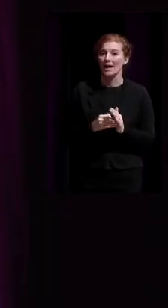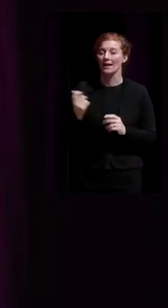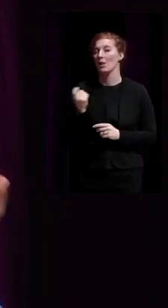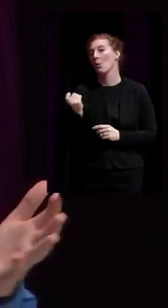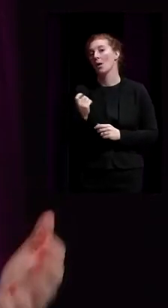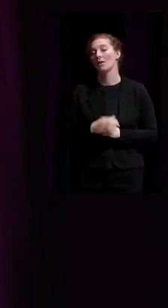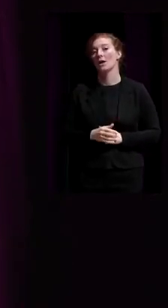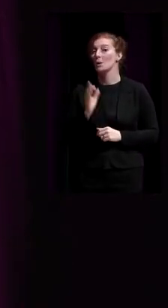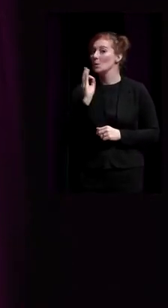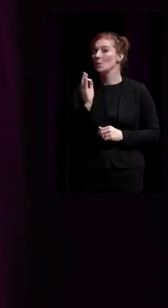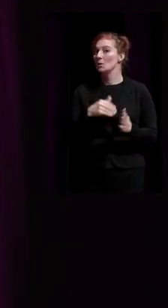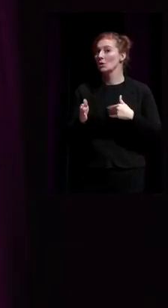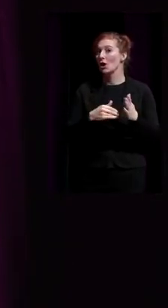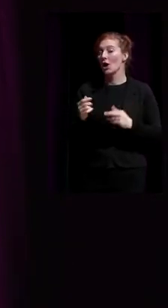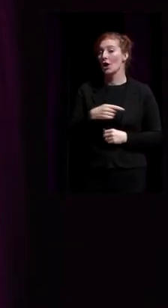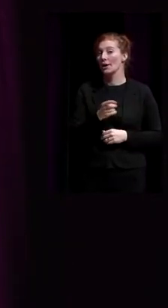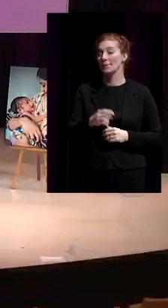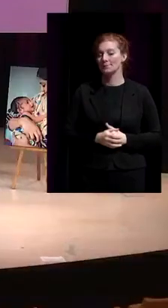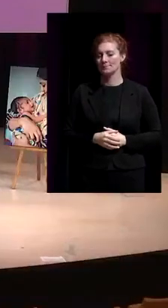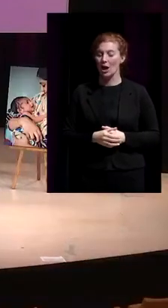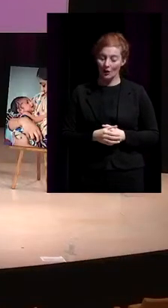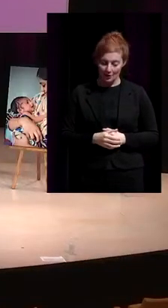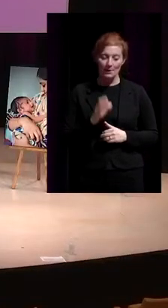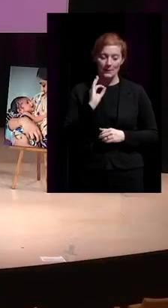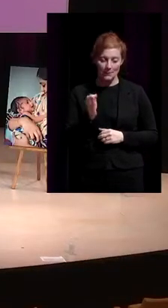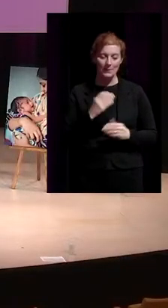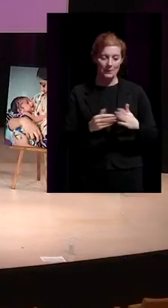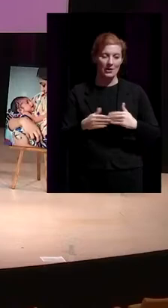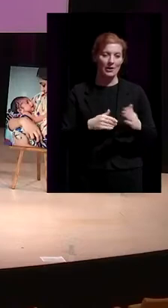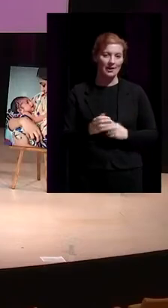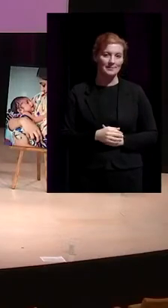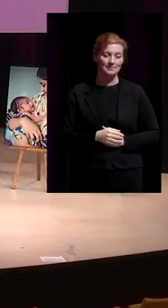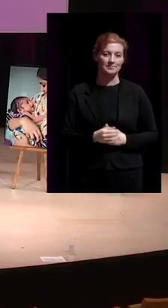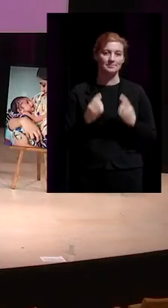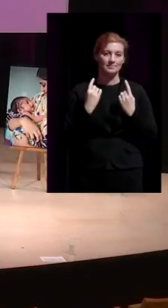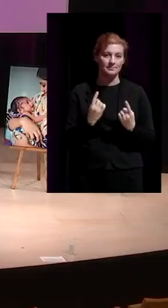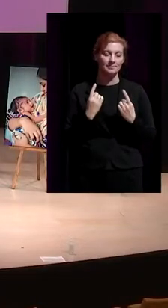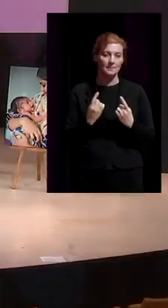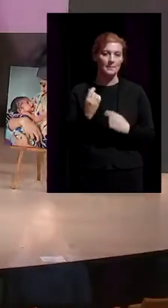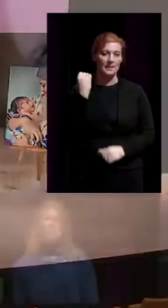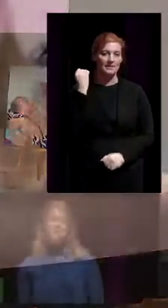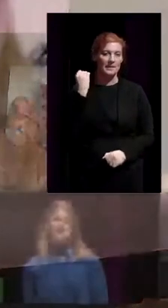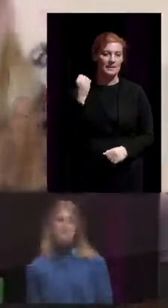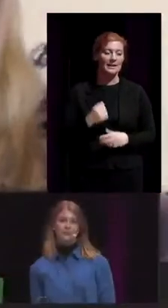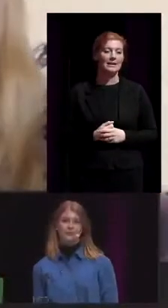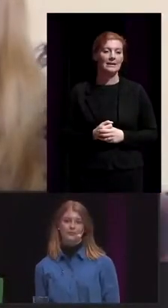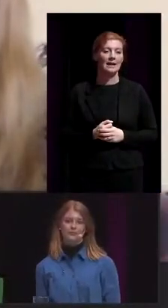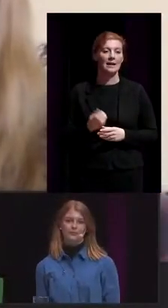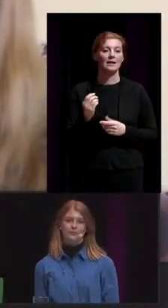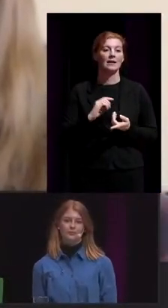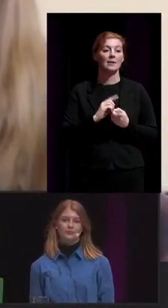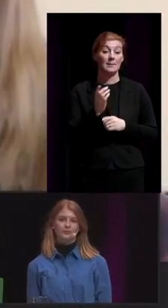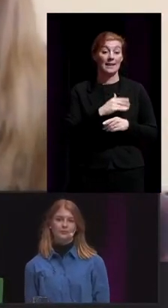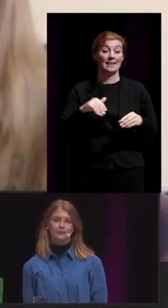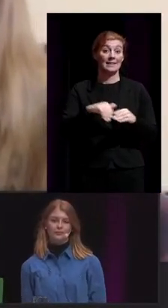Hur ska man göra? Hur ska man göra? Alltså det är otroligt viktigt att vara delaktig, om jag